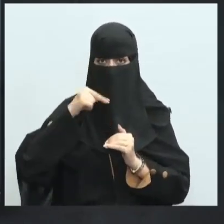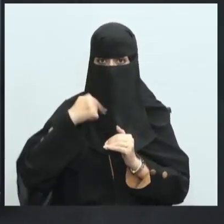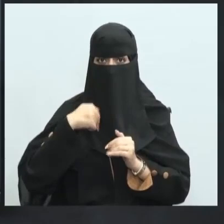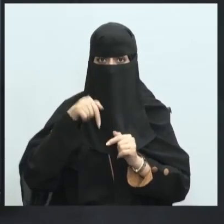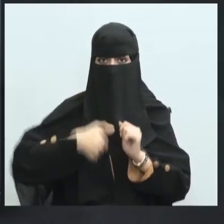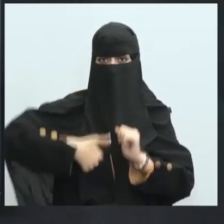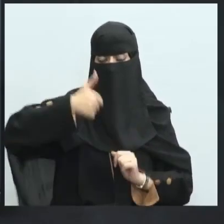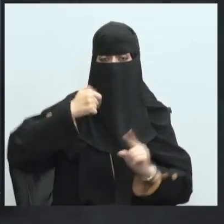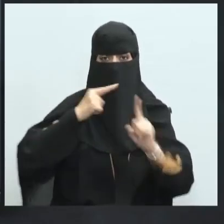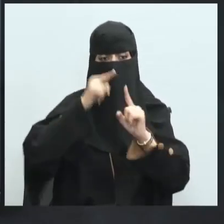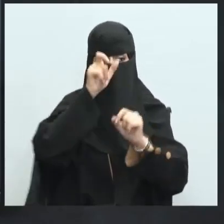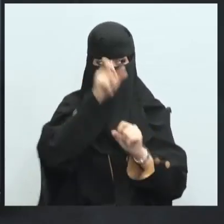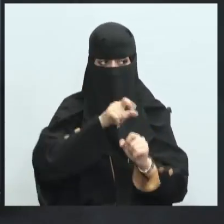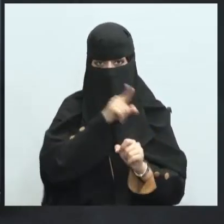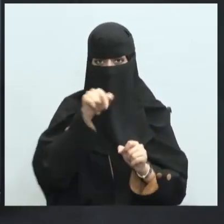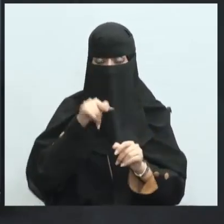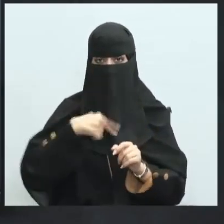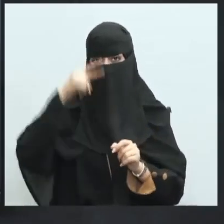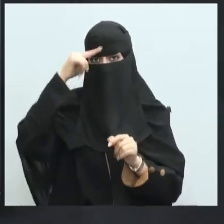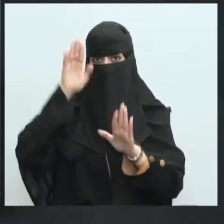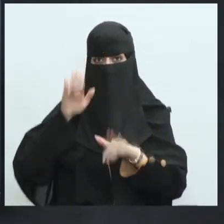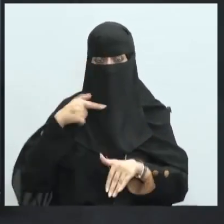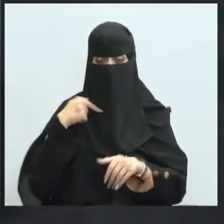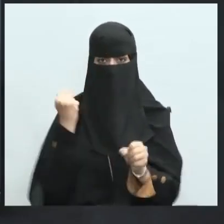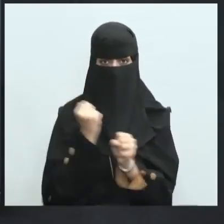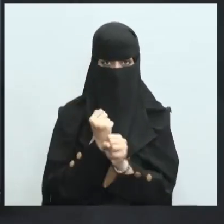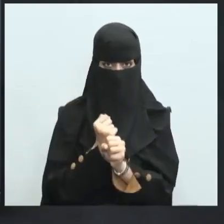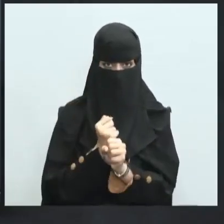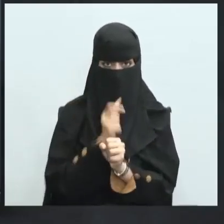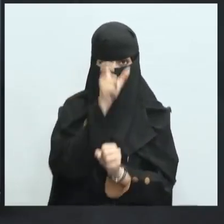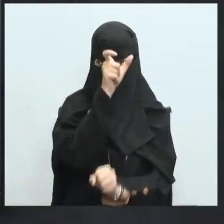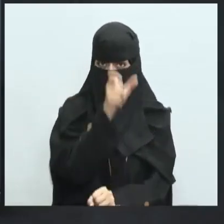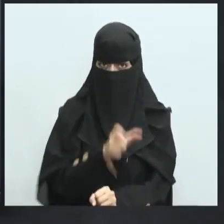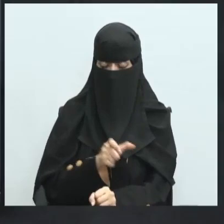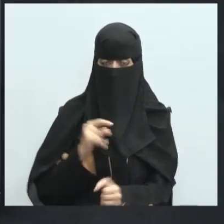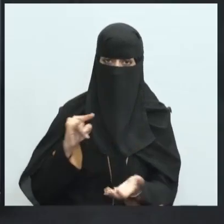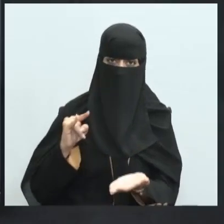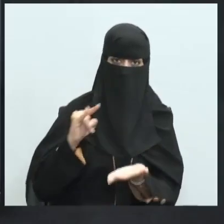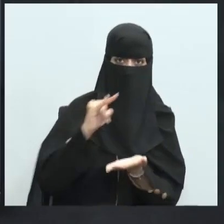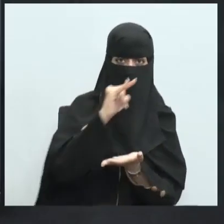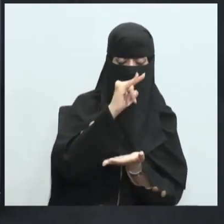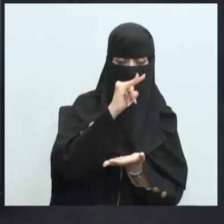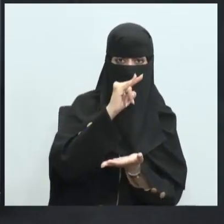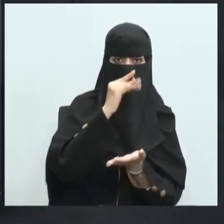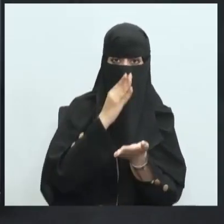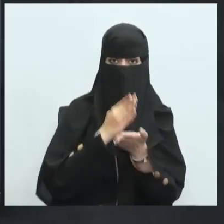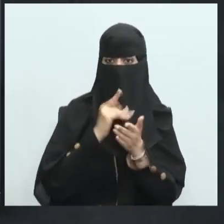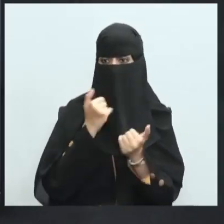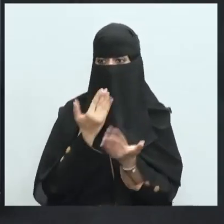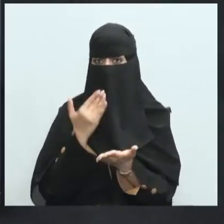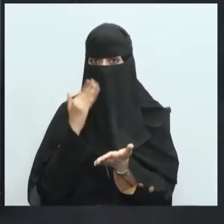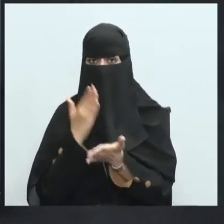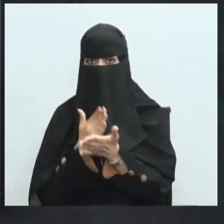تتحقق على المستفيد فعلى سبيل المثال حينما يزاول طيار مهنته بدون